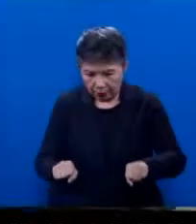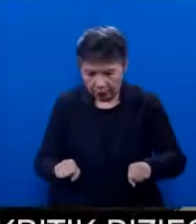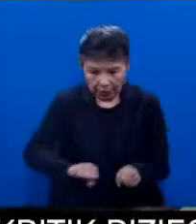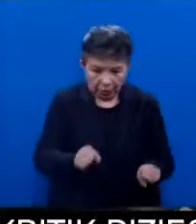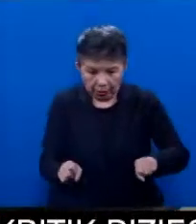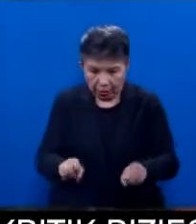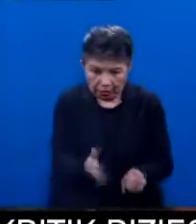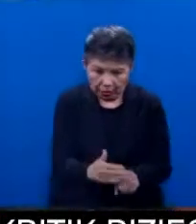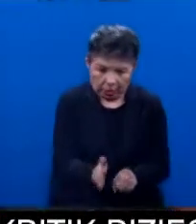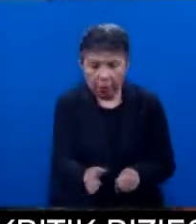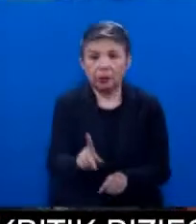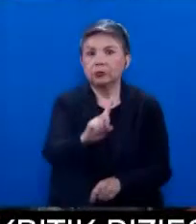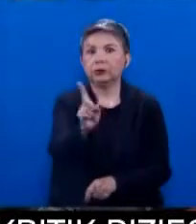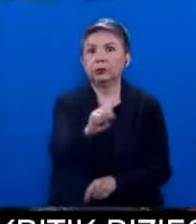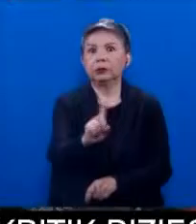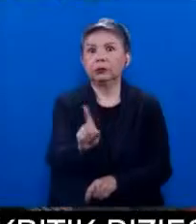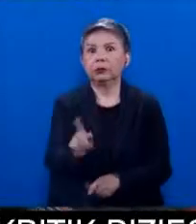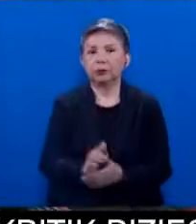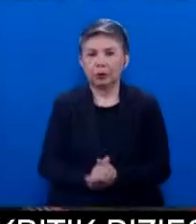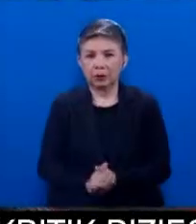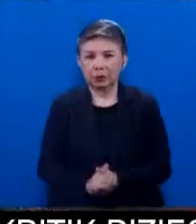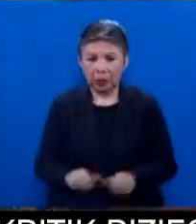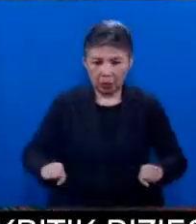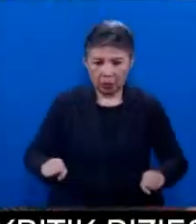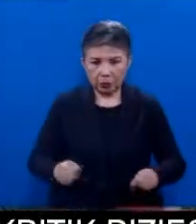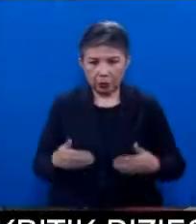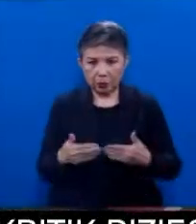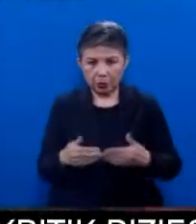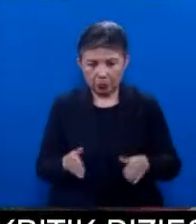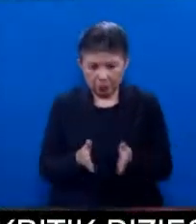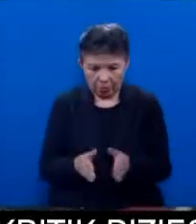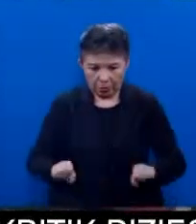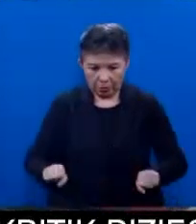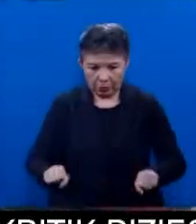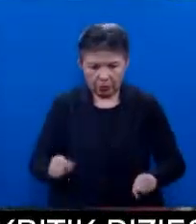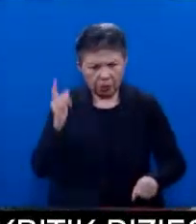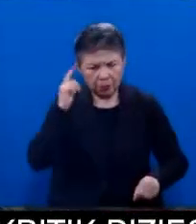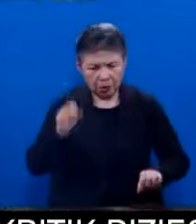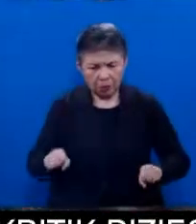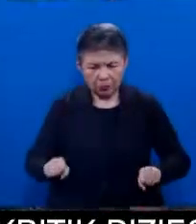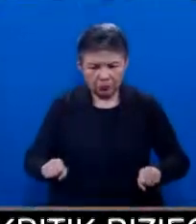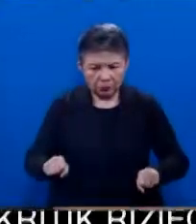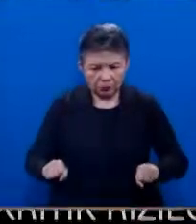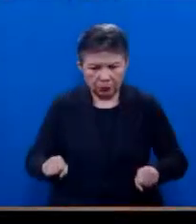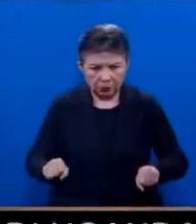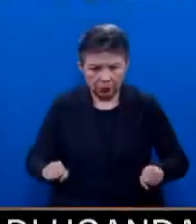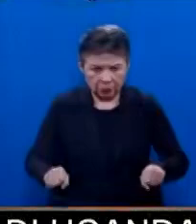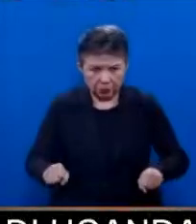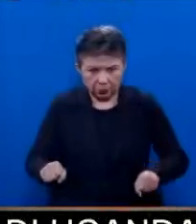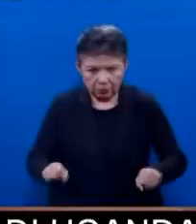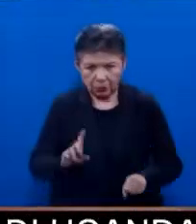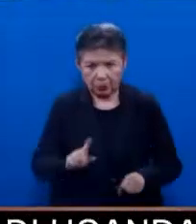Ketika ada bunyi-bunyi, entah itu komstirnya, entah itu lahernya segala macam, akan terdengar. Nah, ini dalam